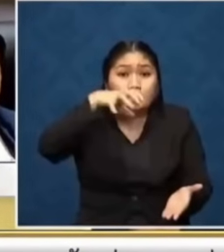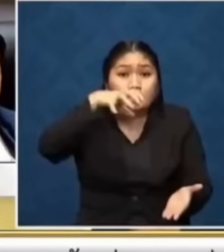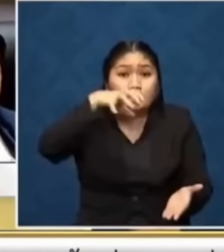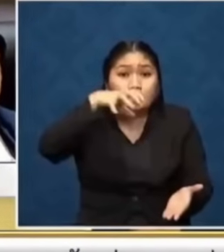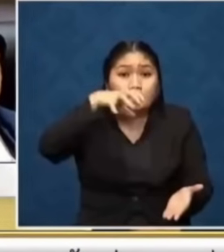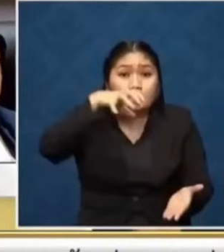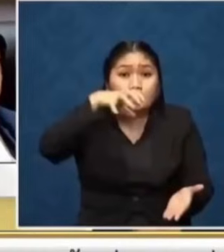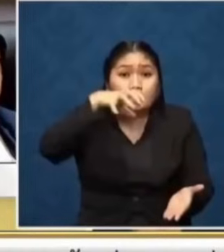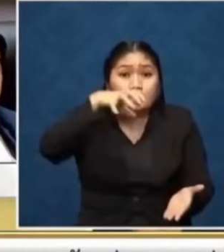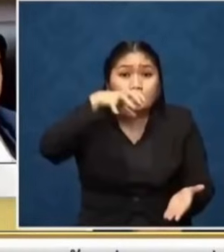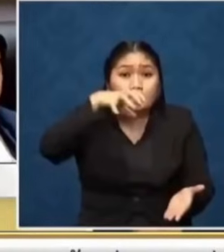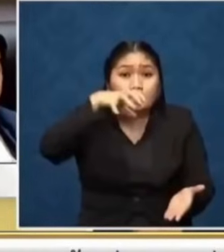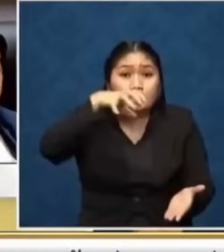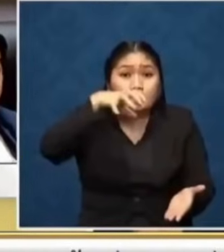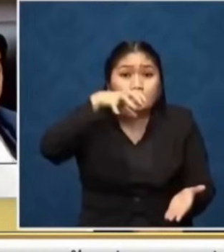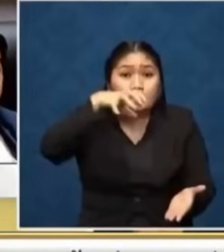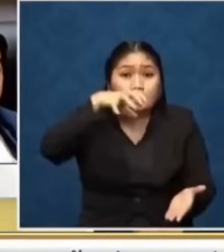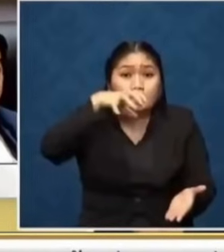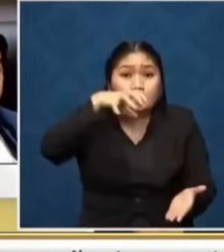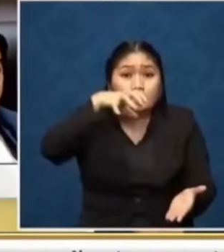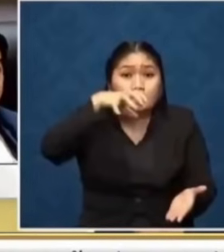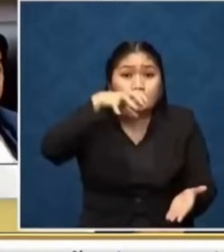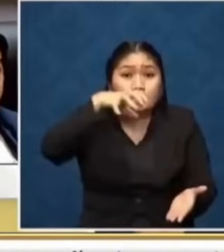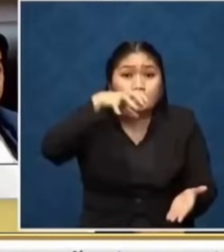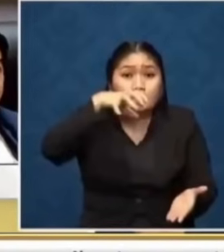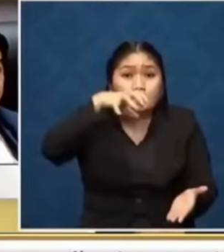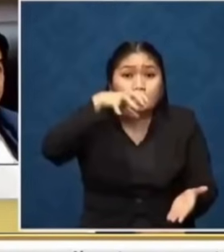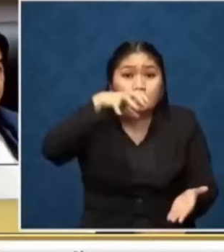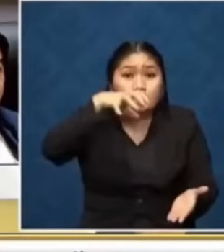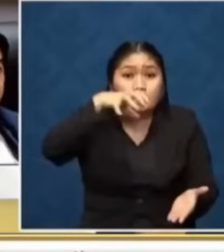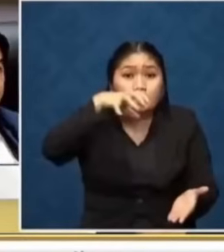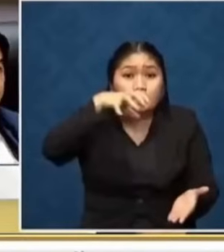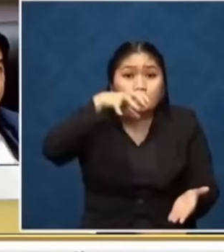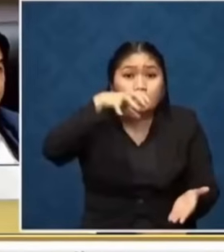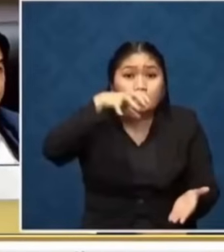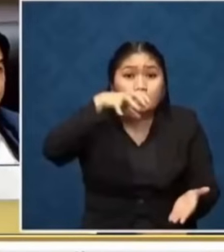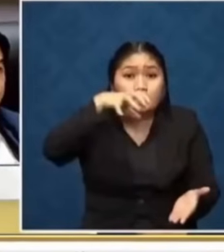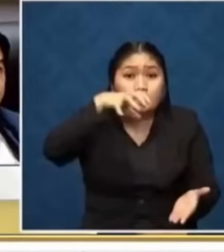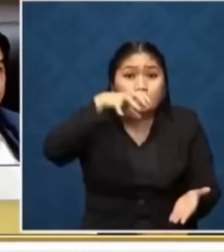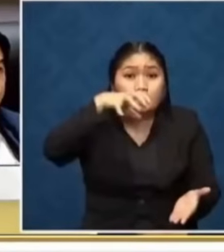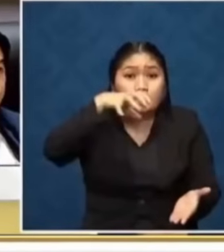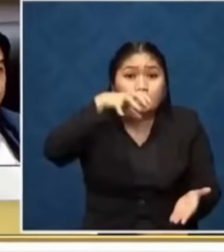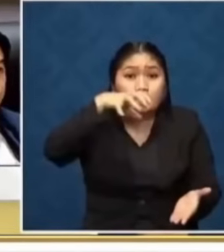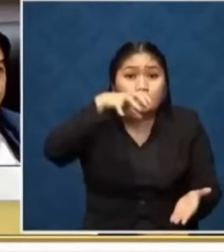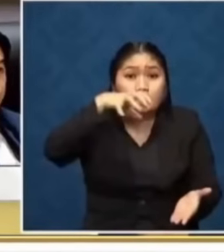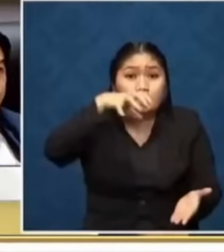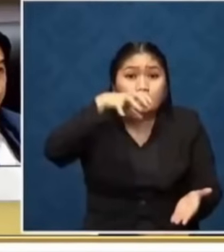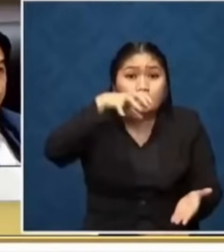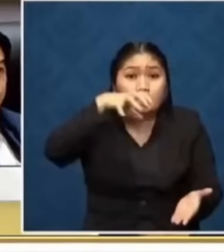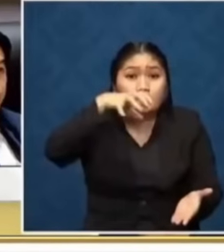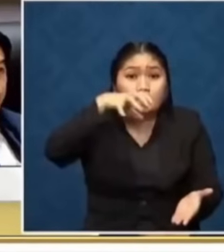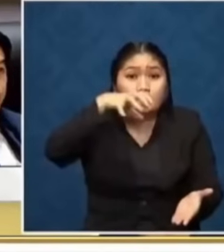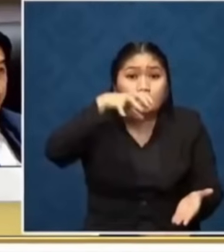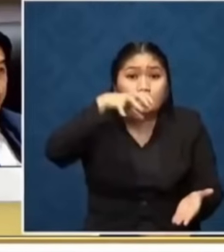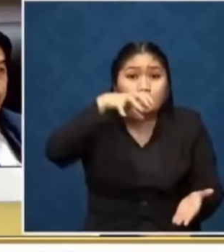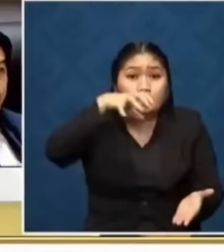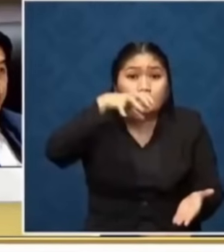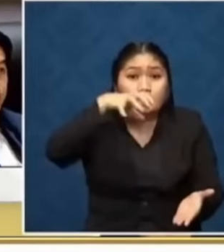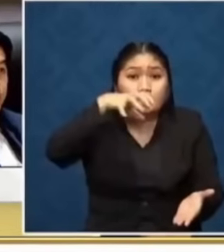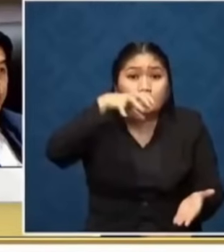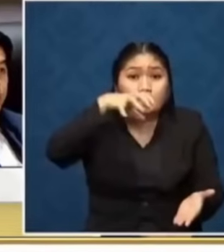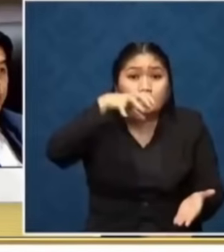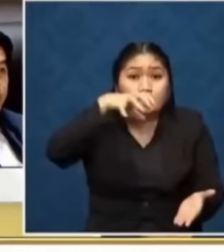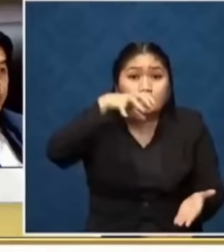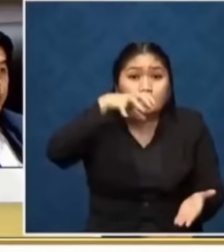ำวินิจฉัยของประธานพิเชษบอกว่าไม่ครบถ้วน ปรากฏว่าสสเพื่อไทยยกมือประท้วง